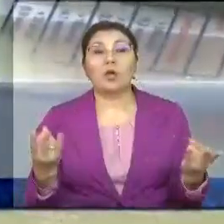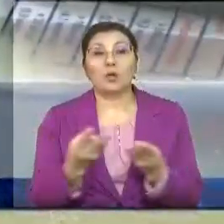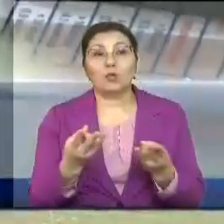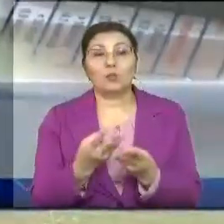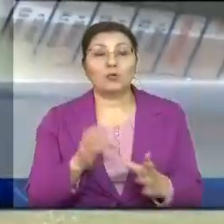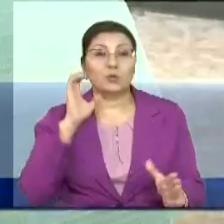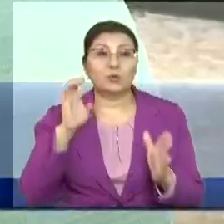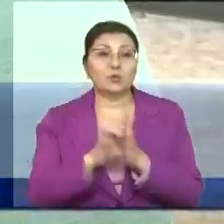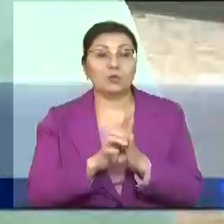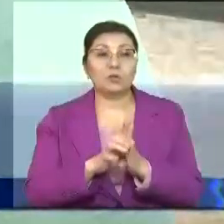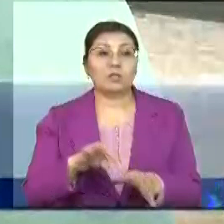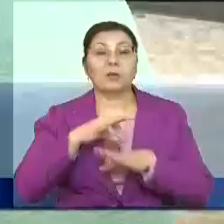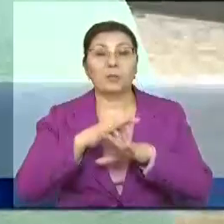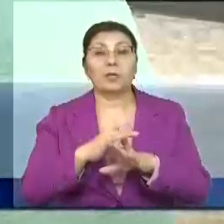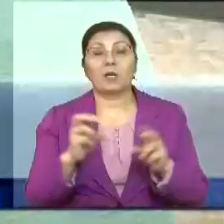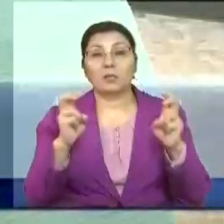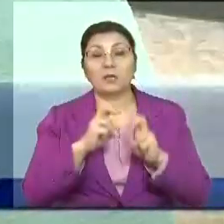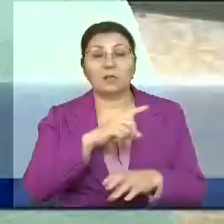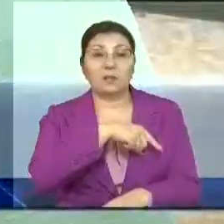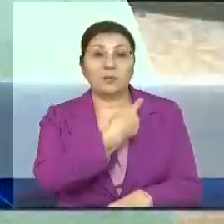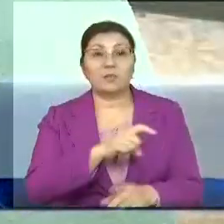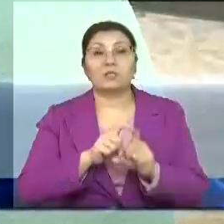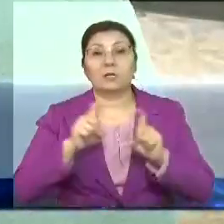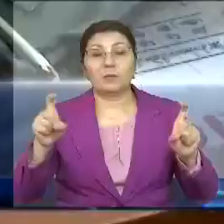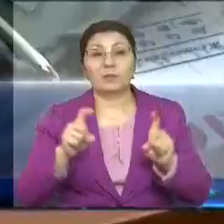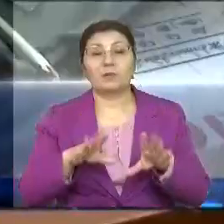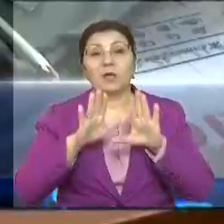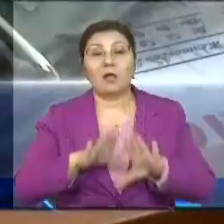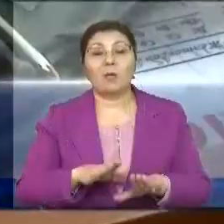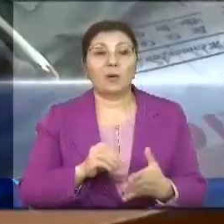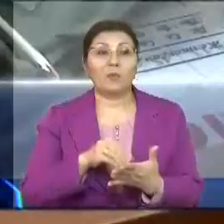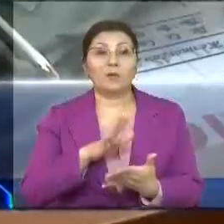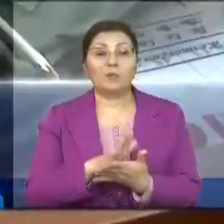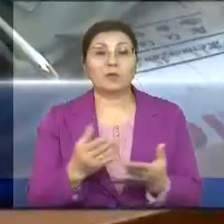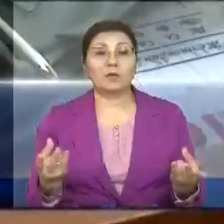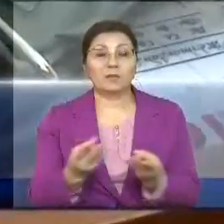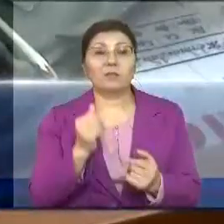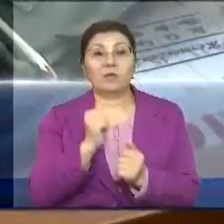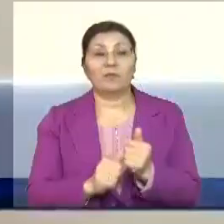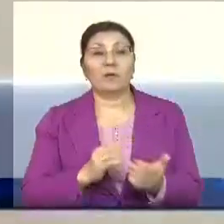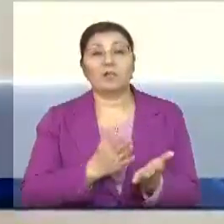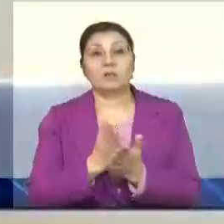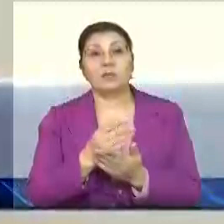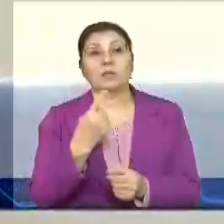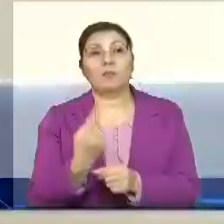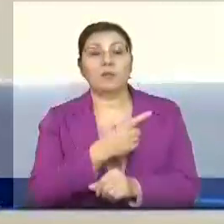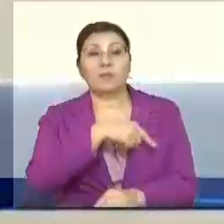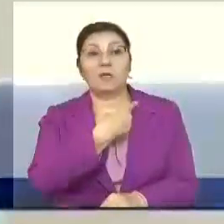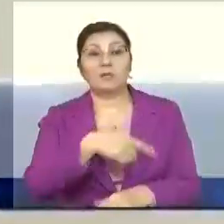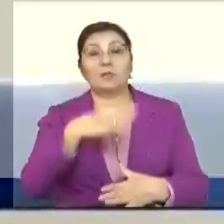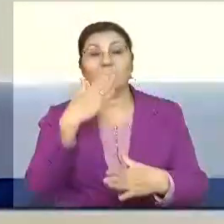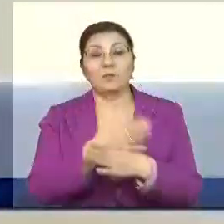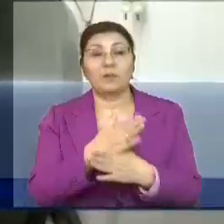и своевременно проходить данные обследования в медицинских организациях по месту прикрепления. Для этого в каждой службе первичной медико-санитарной